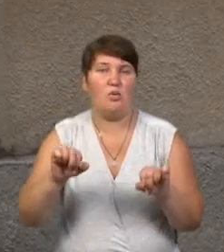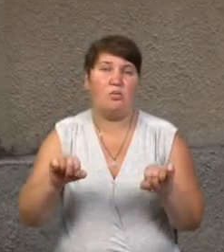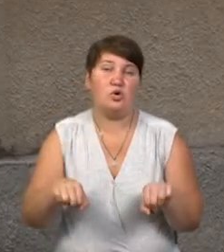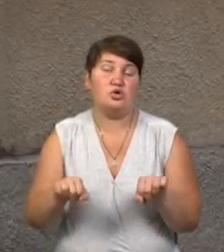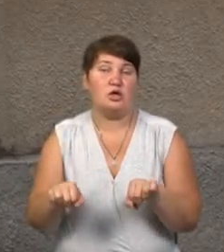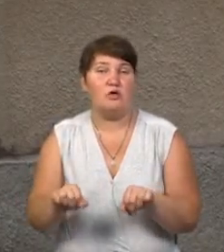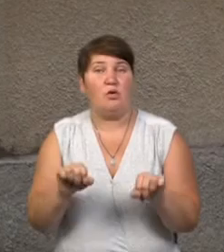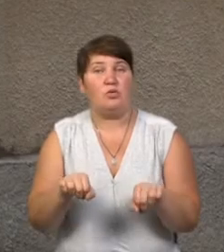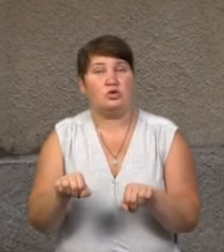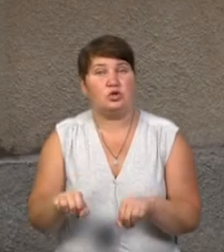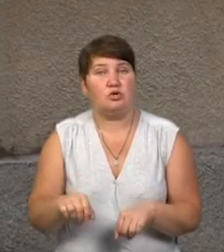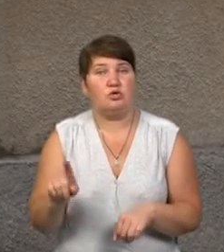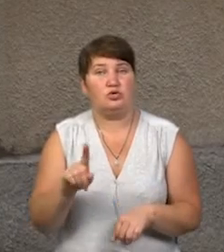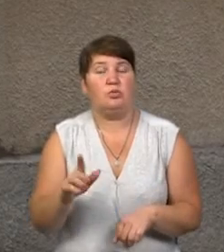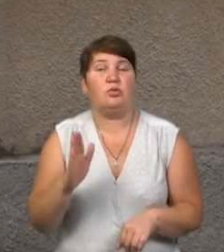можливо, що був рейс.